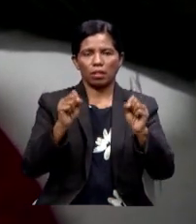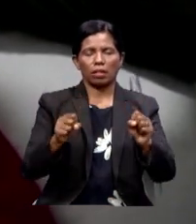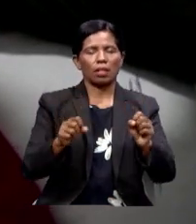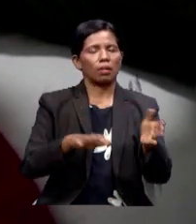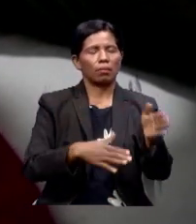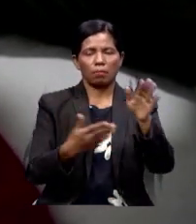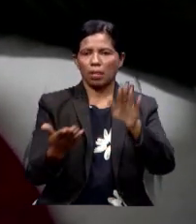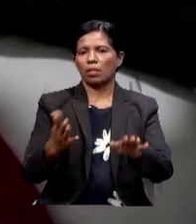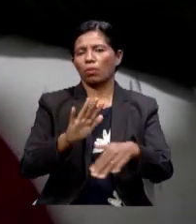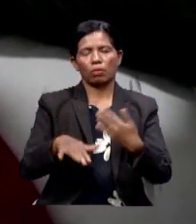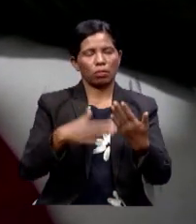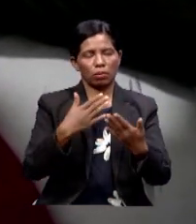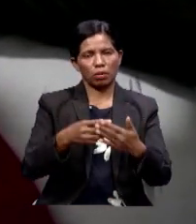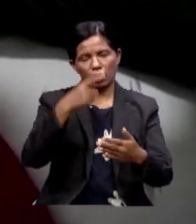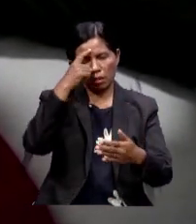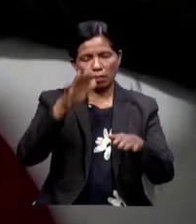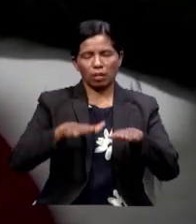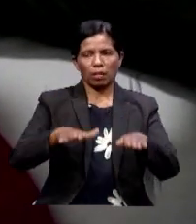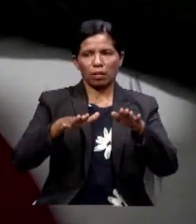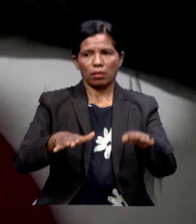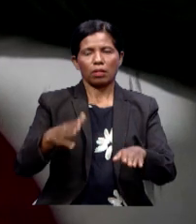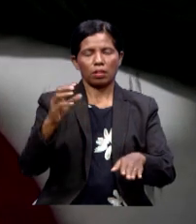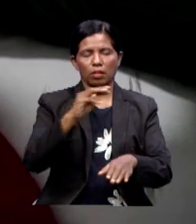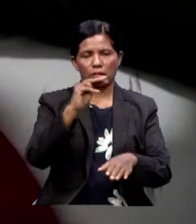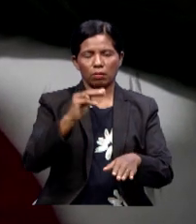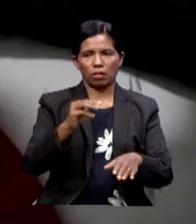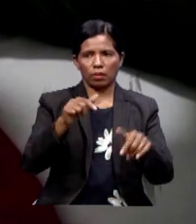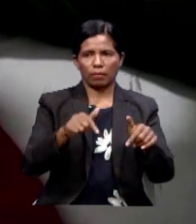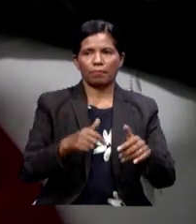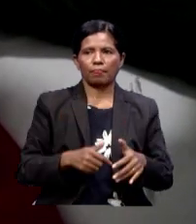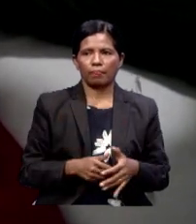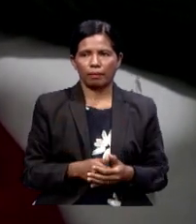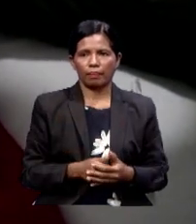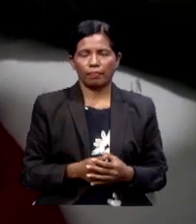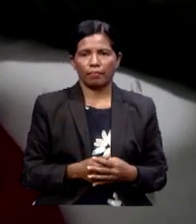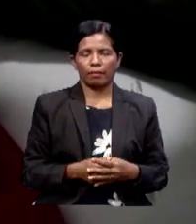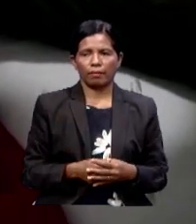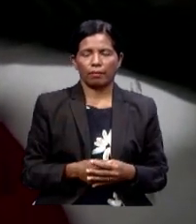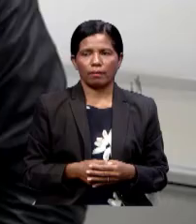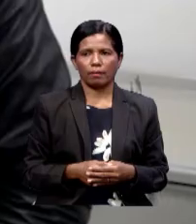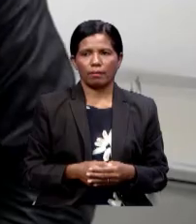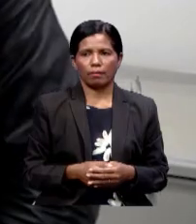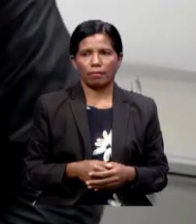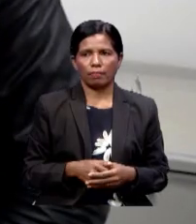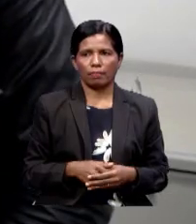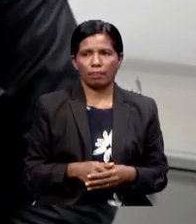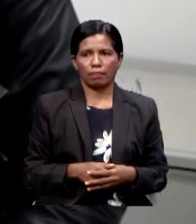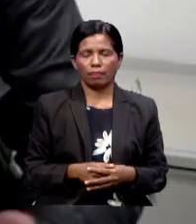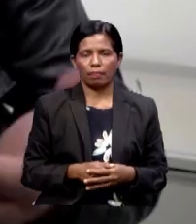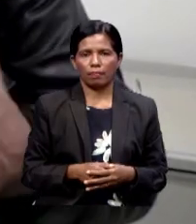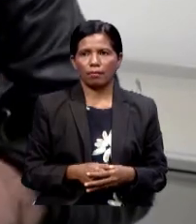hotu ni familia kauza husi Reinak Doko iha segunda nem. Wanta. Taban hamal